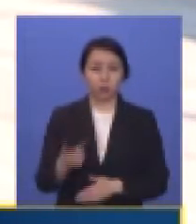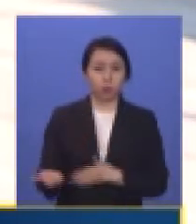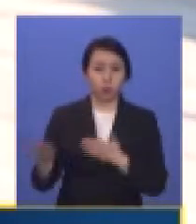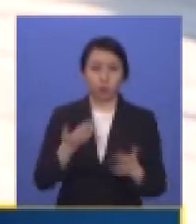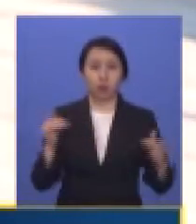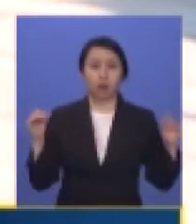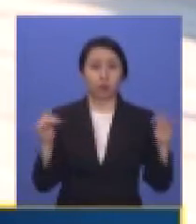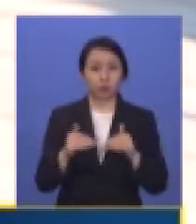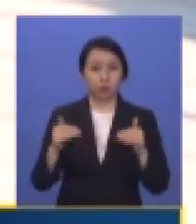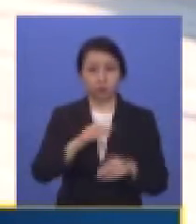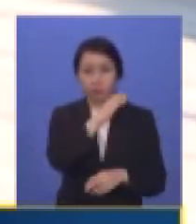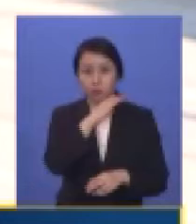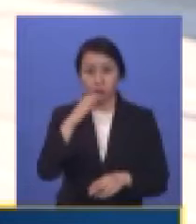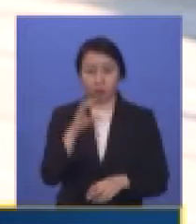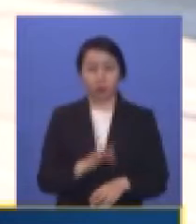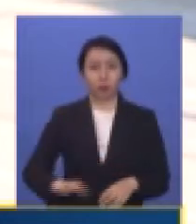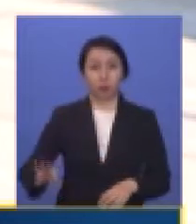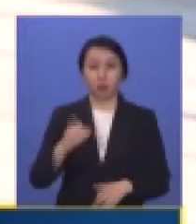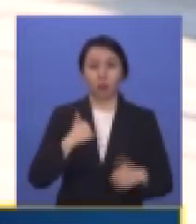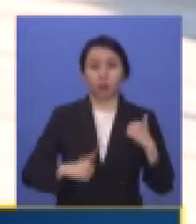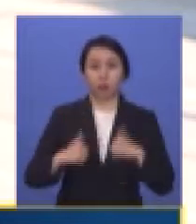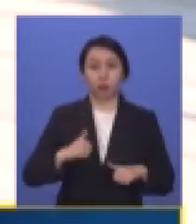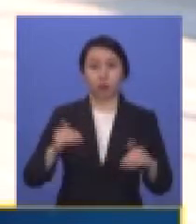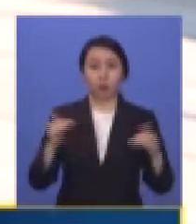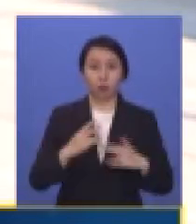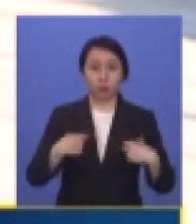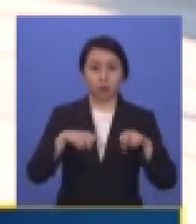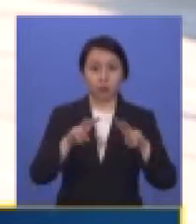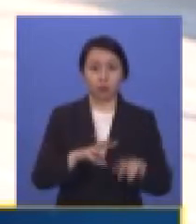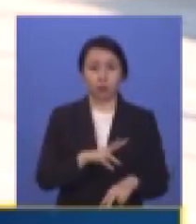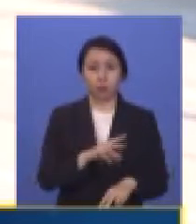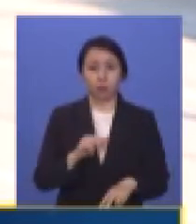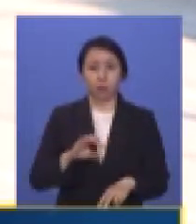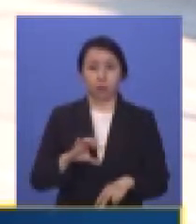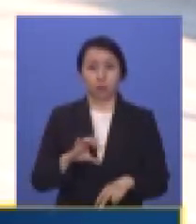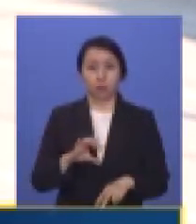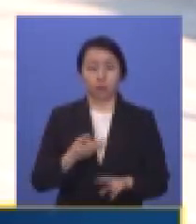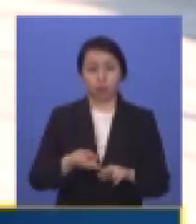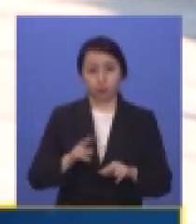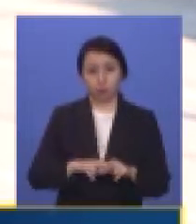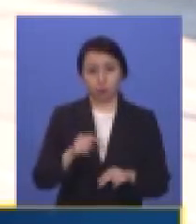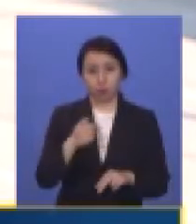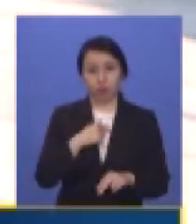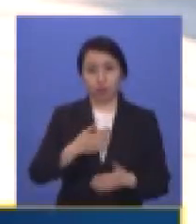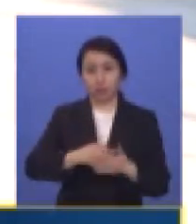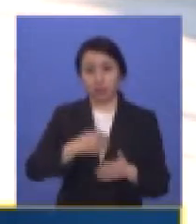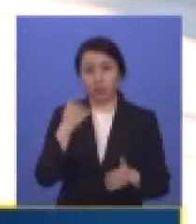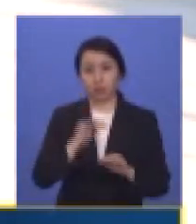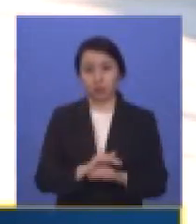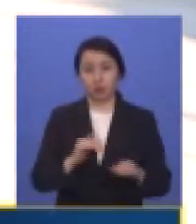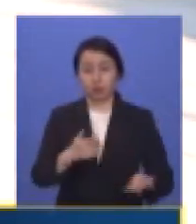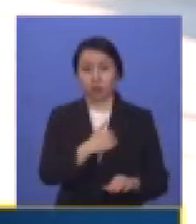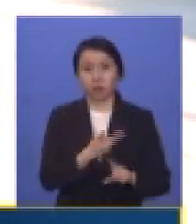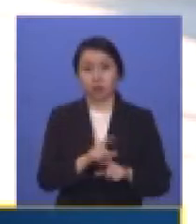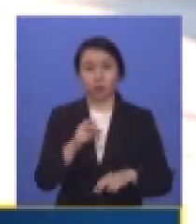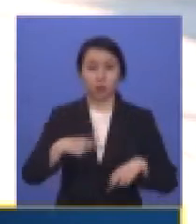колледж, Североказахстанский профессиональный педагогический колледж по специальности МЧС, потому что я с раннего детства хотел на эту специальность,